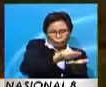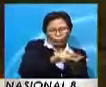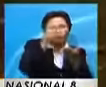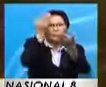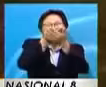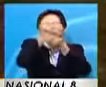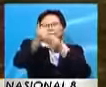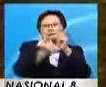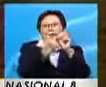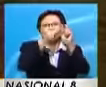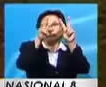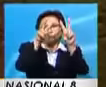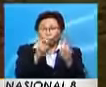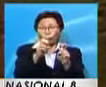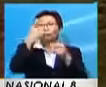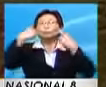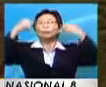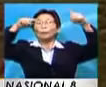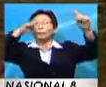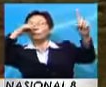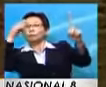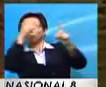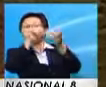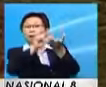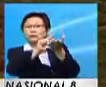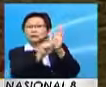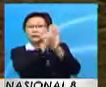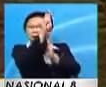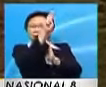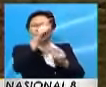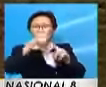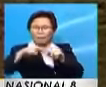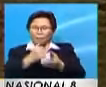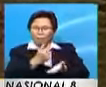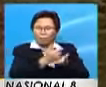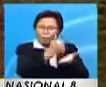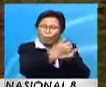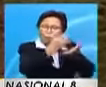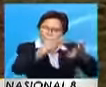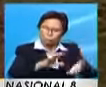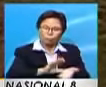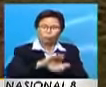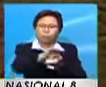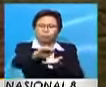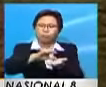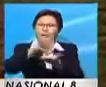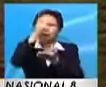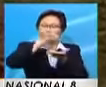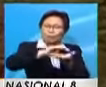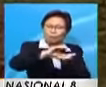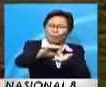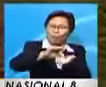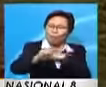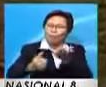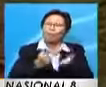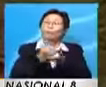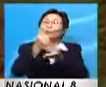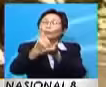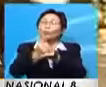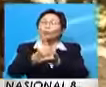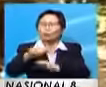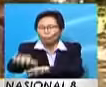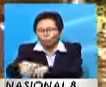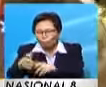2020 bagi mencapai sasaran itu sebagai bantuannya insentif telah disalurkan kerajaan bagi bantu pekebun kecil